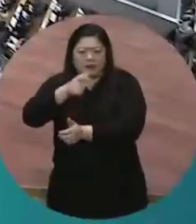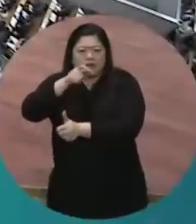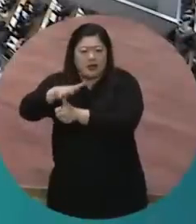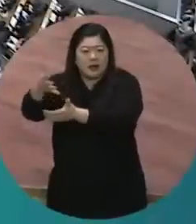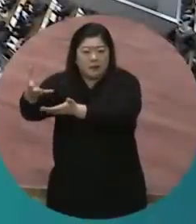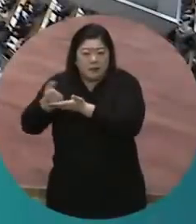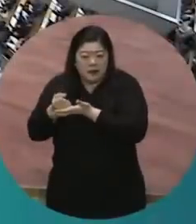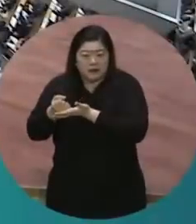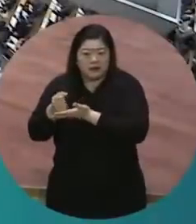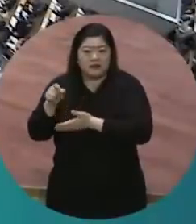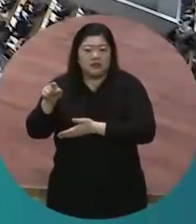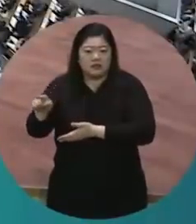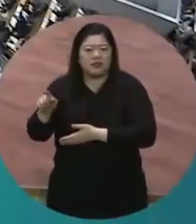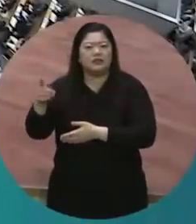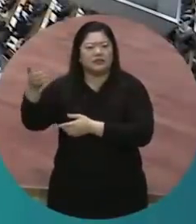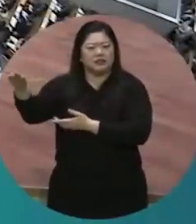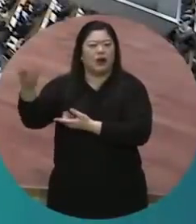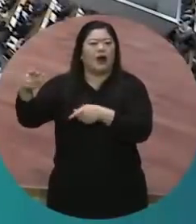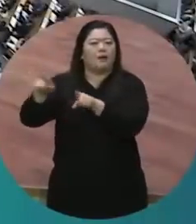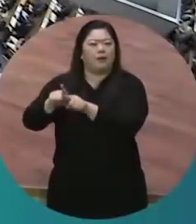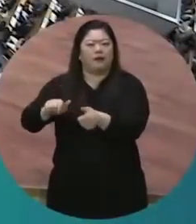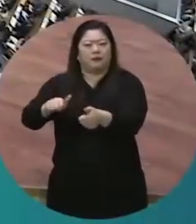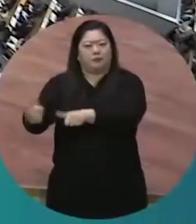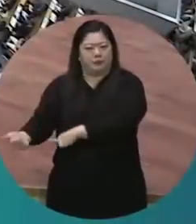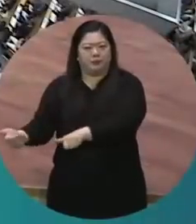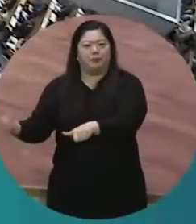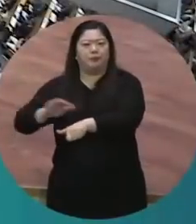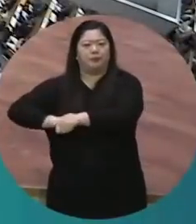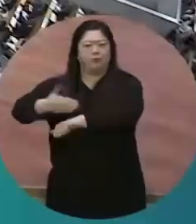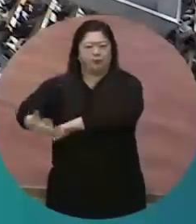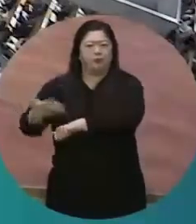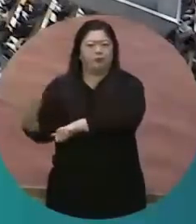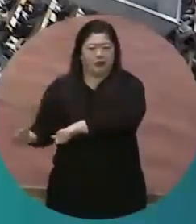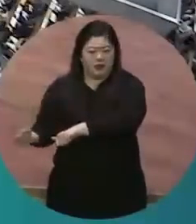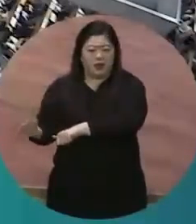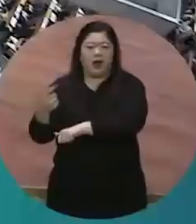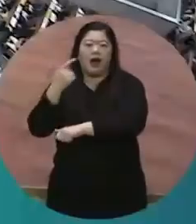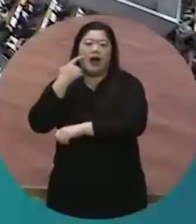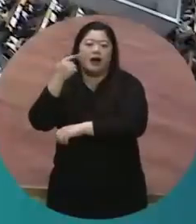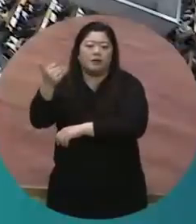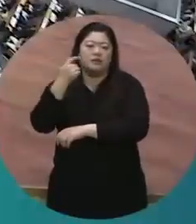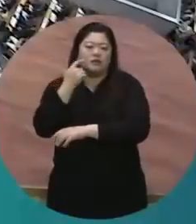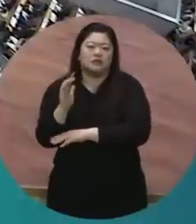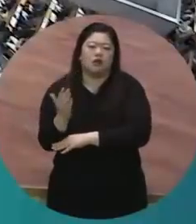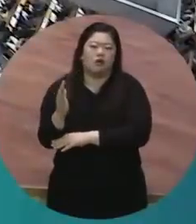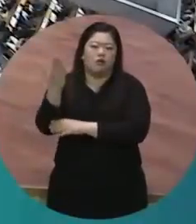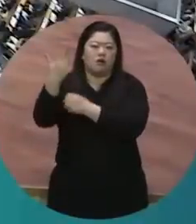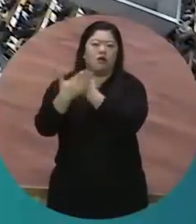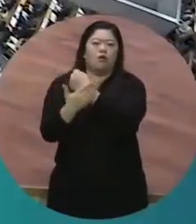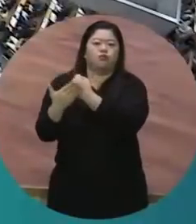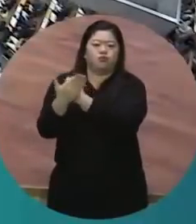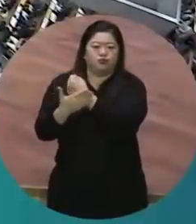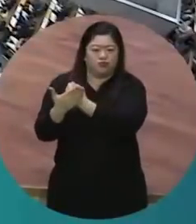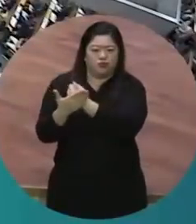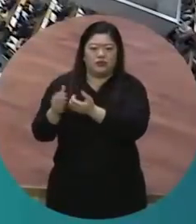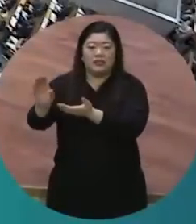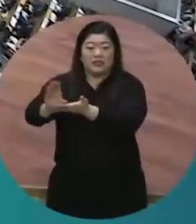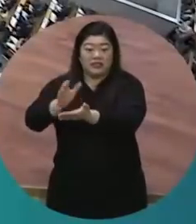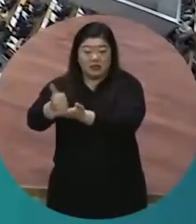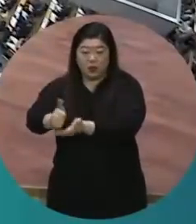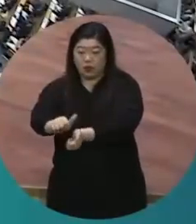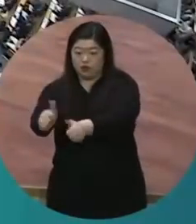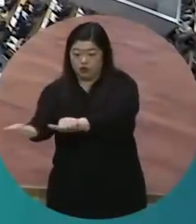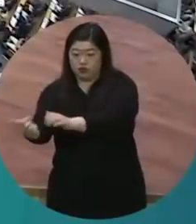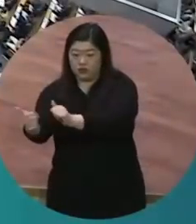함께 장사되었나니 이는 아버지의 영광으로 말미암아 그리스도를 죽은